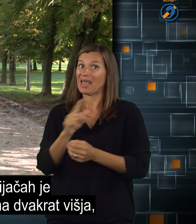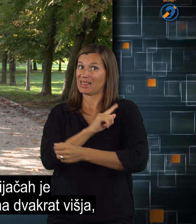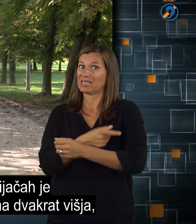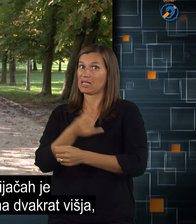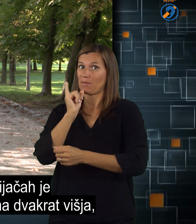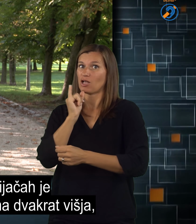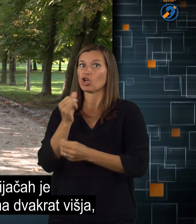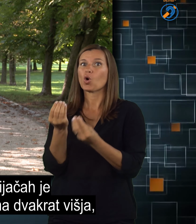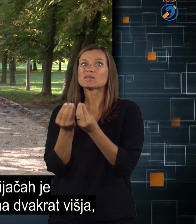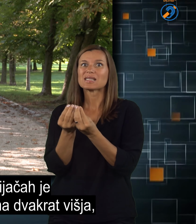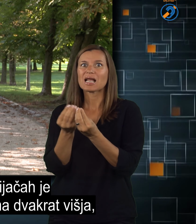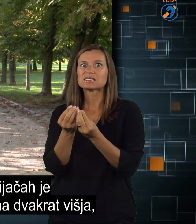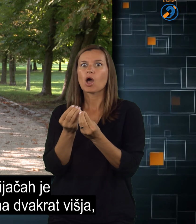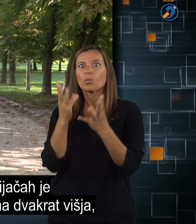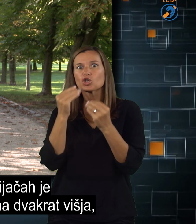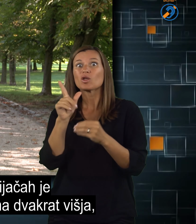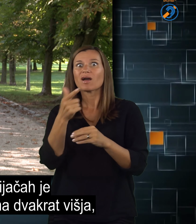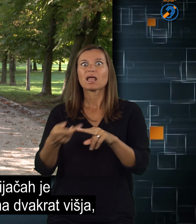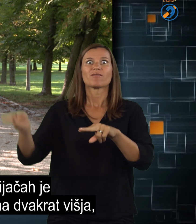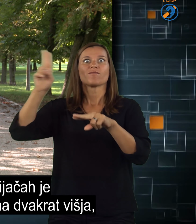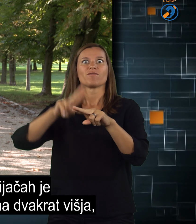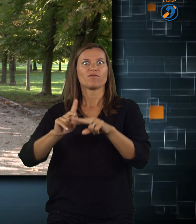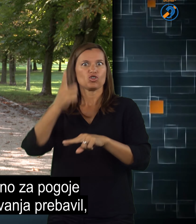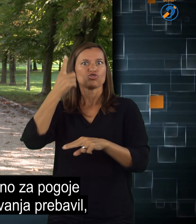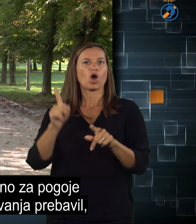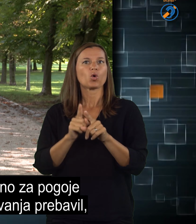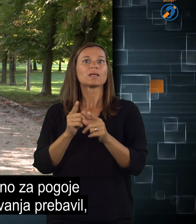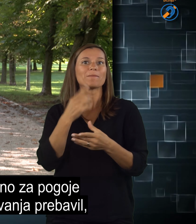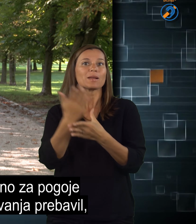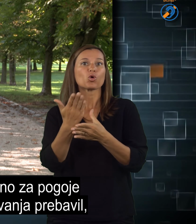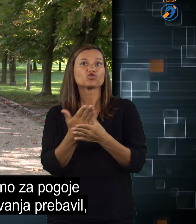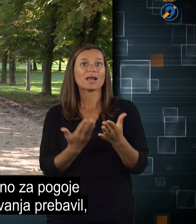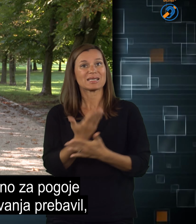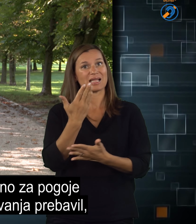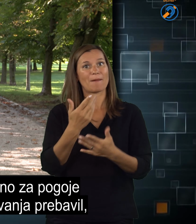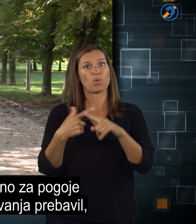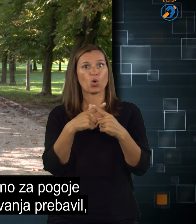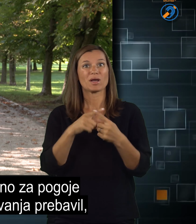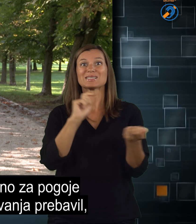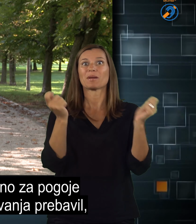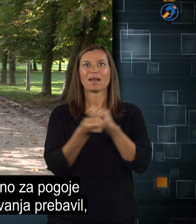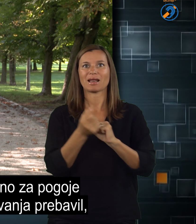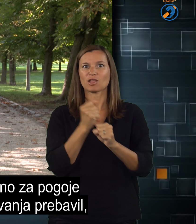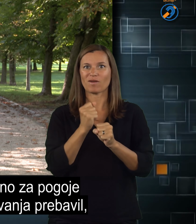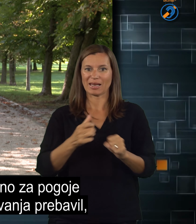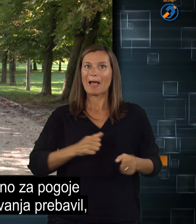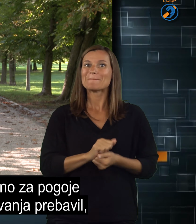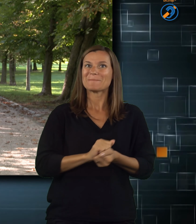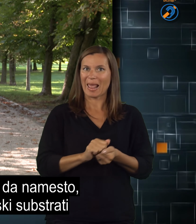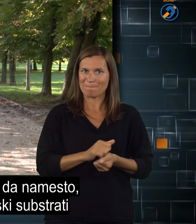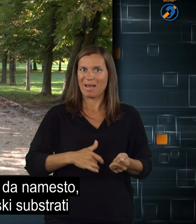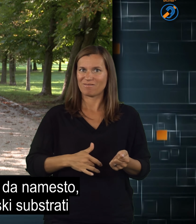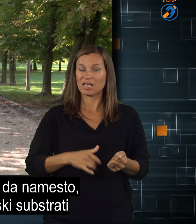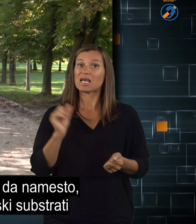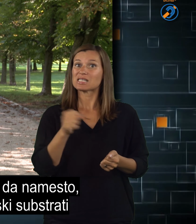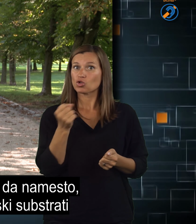energijskih pijačah je koncentracija praviloma dvakrat višja, kot bi bilo priporočeno za pogoje spremenjenega delovanja prebavil. Zato